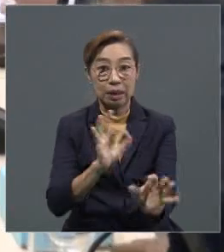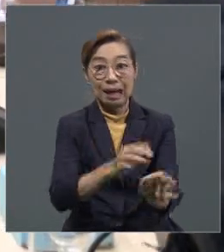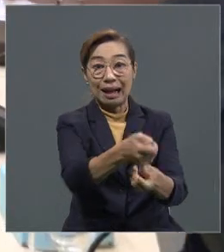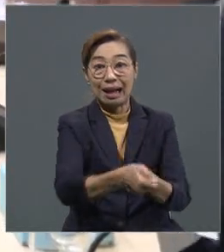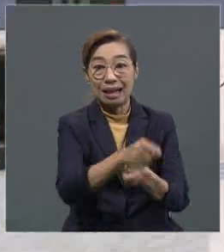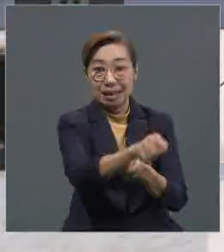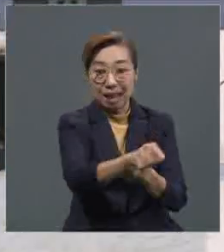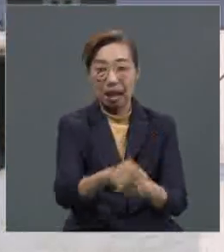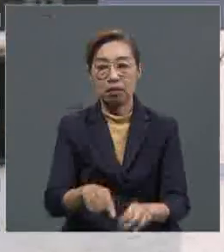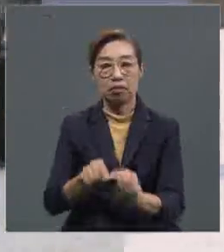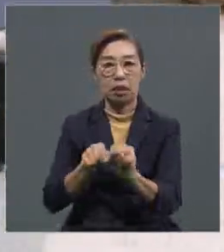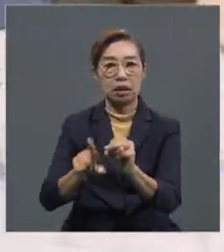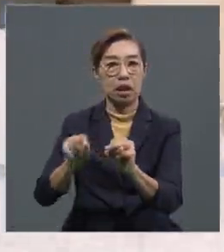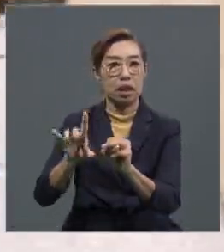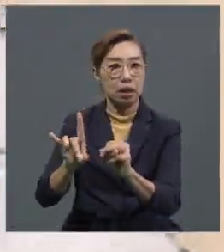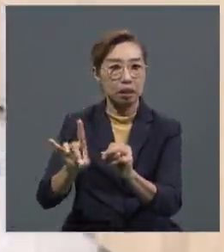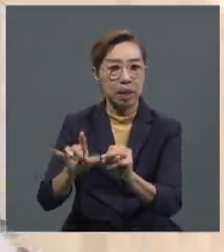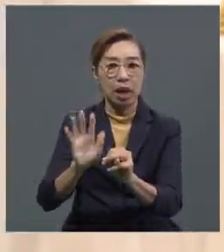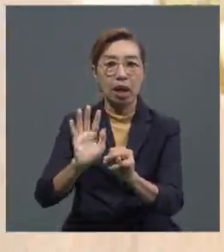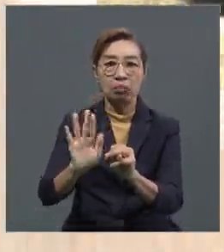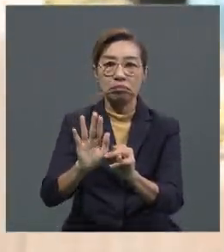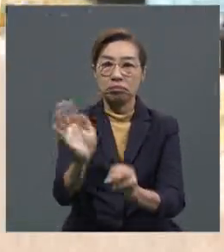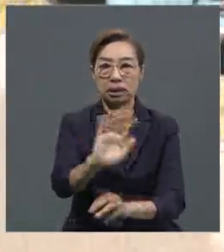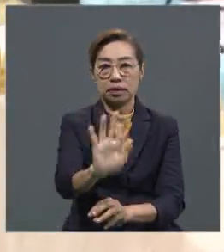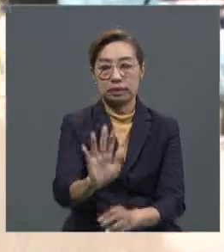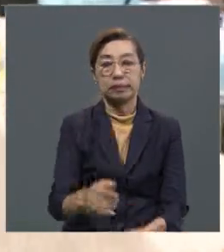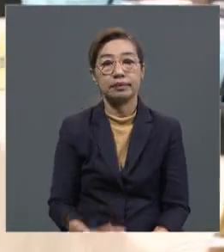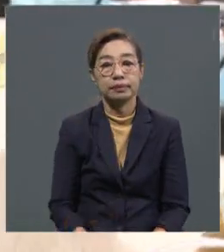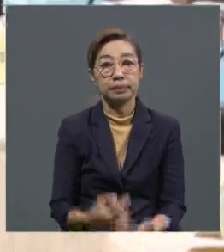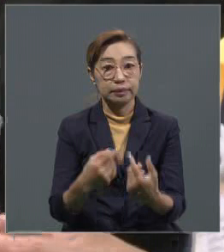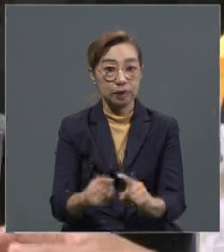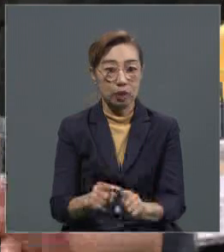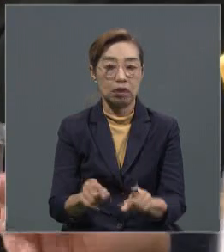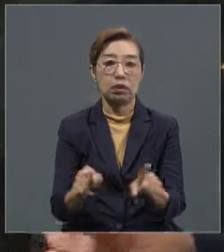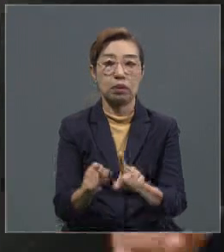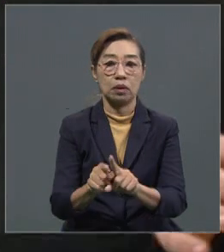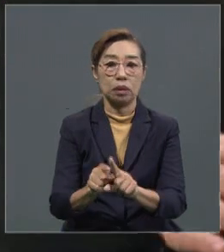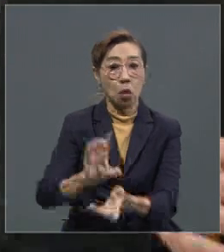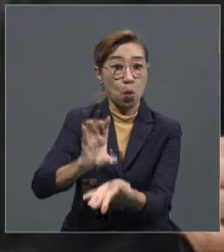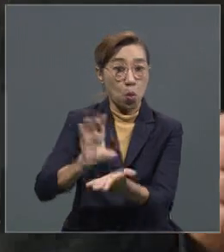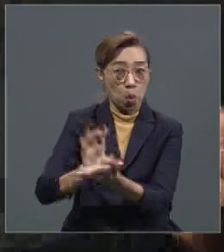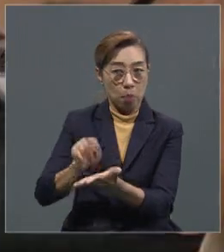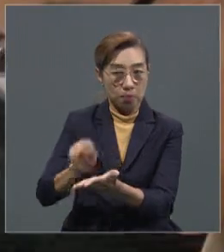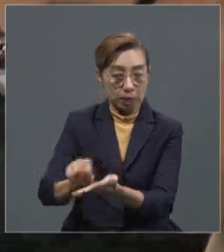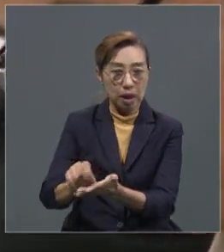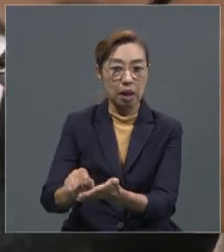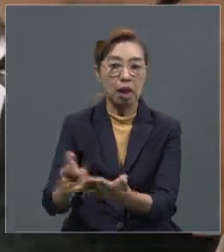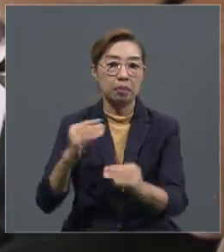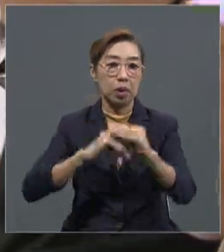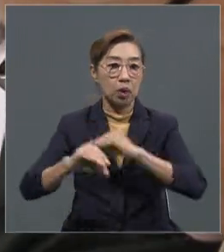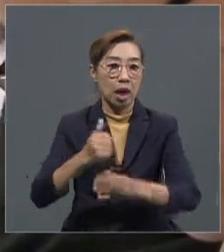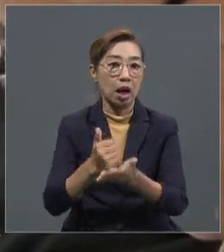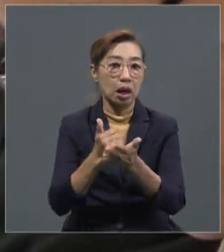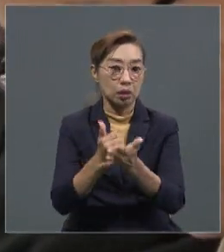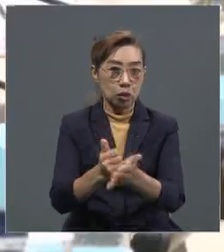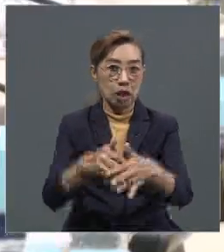าตรา28พรบ.วินัยการเงินการคลังของรัฐแล้วนะคะอย่างไรก็ตามยืนยันเป็นโครงการที่รองรับประชาชนก็คือ